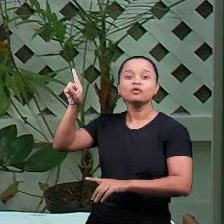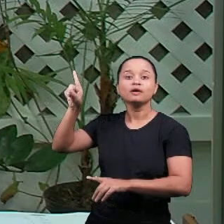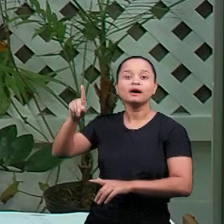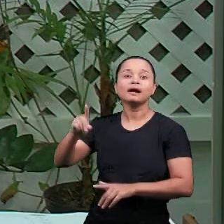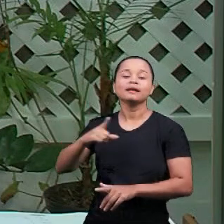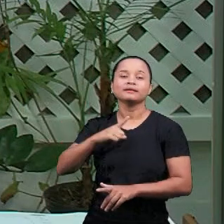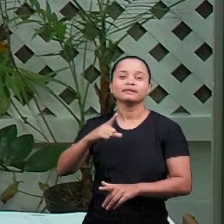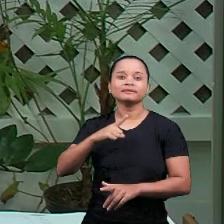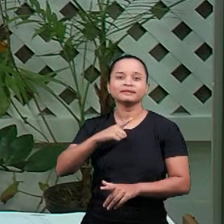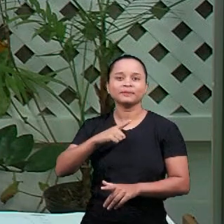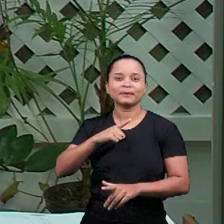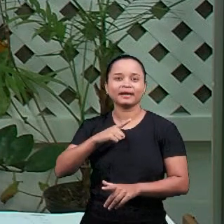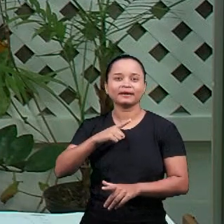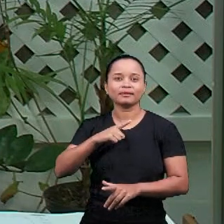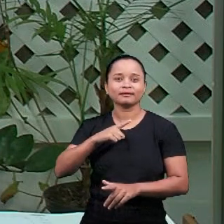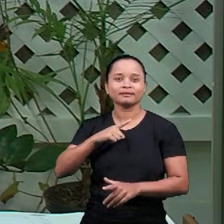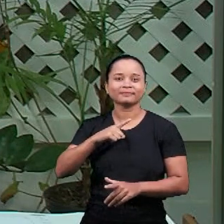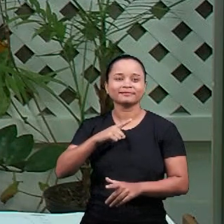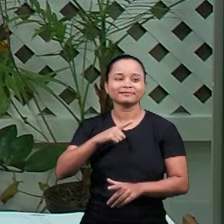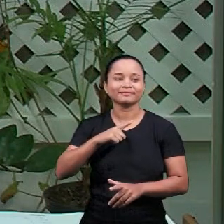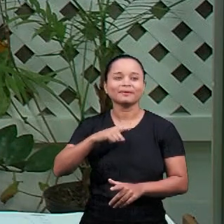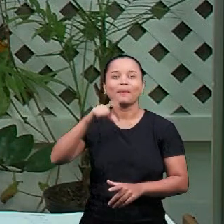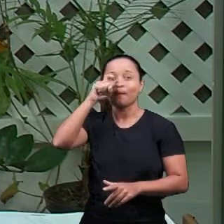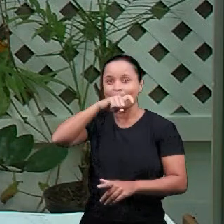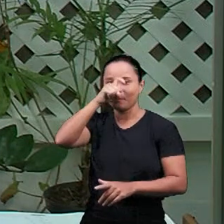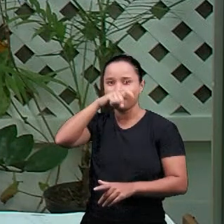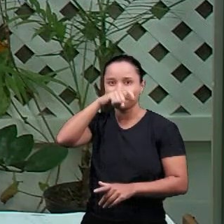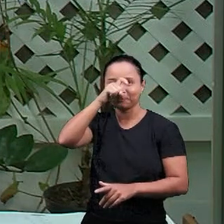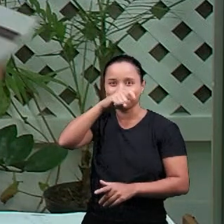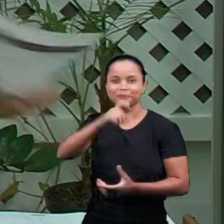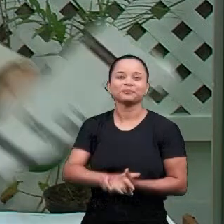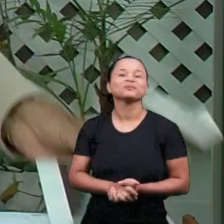le perroquet qui est là. Regardez.